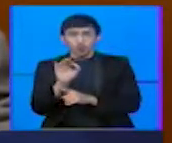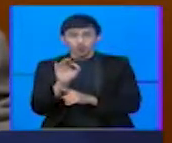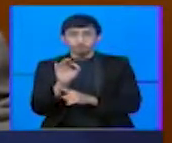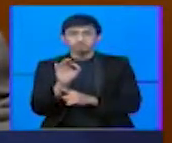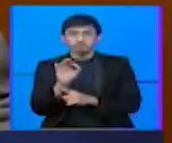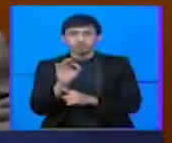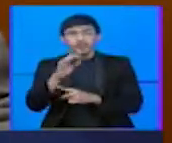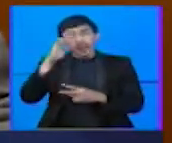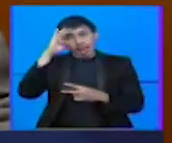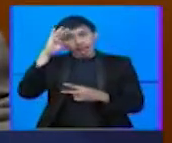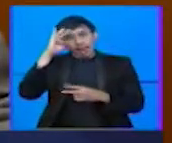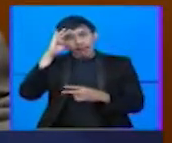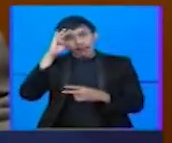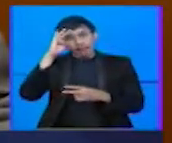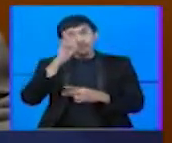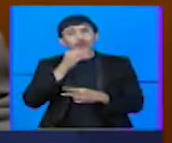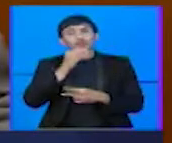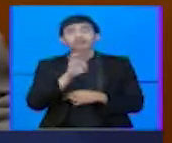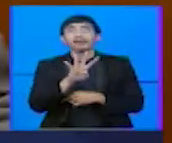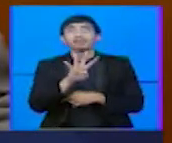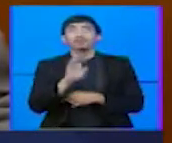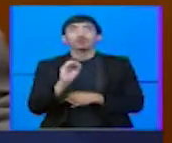laki-laki berumur 40 tahun.